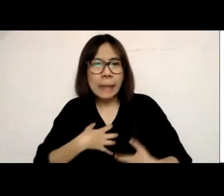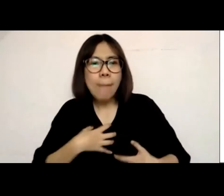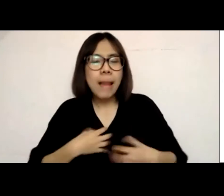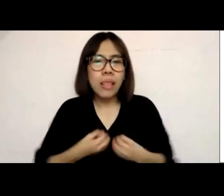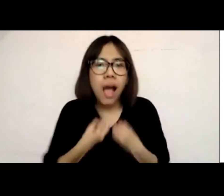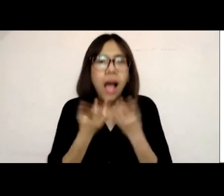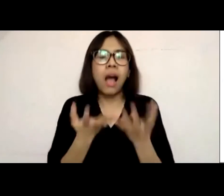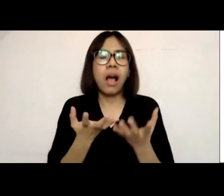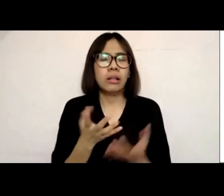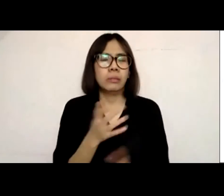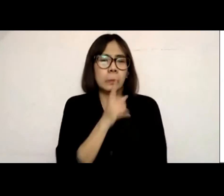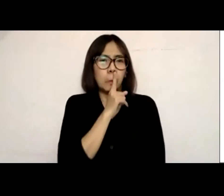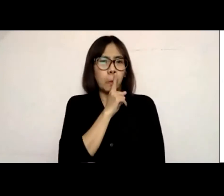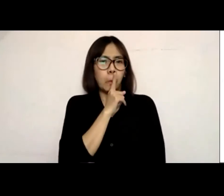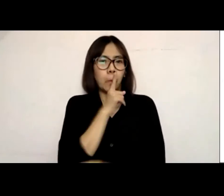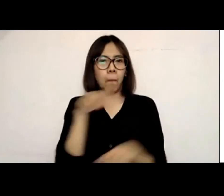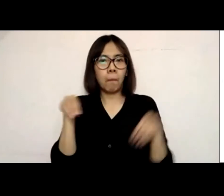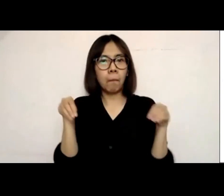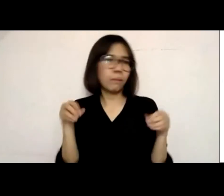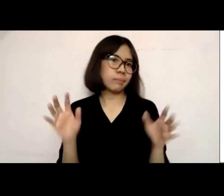Jadi supaya